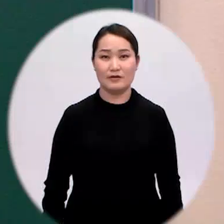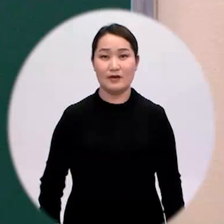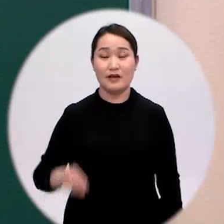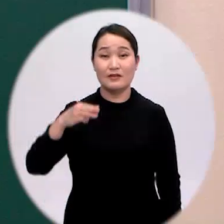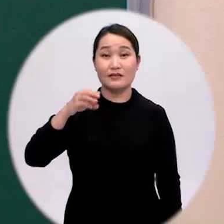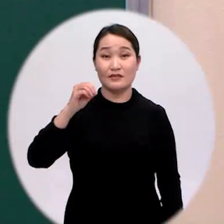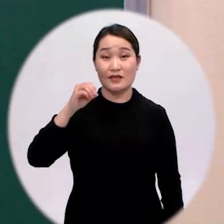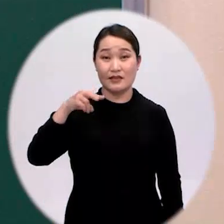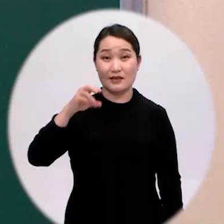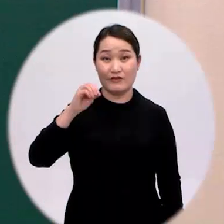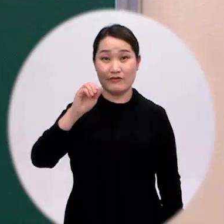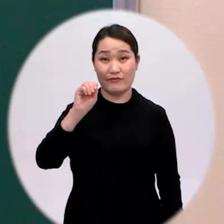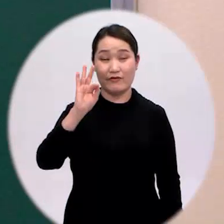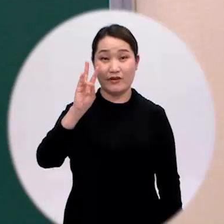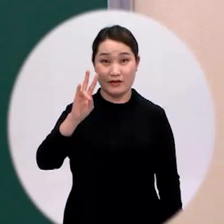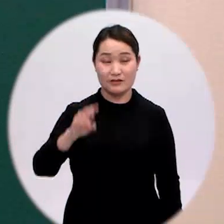Телефон,